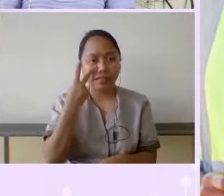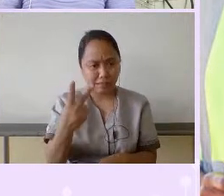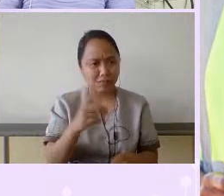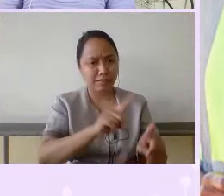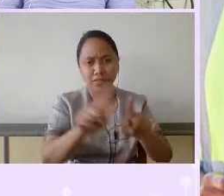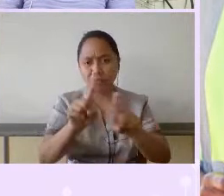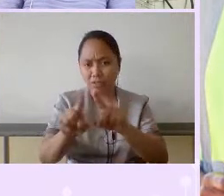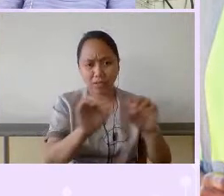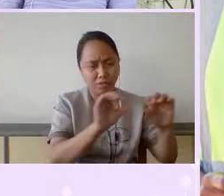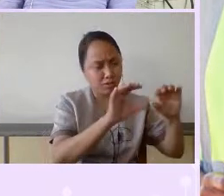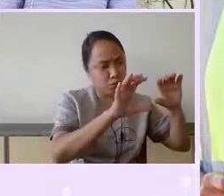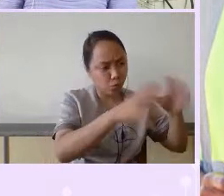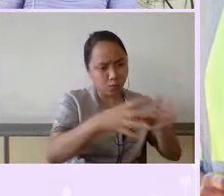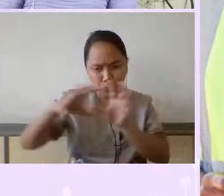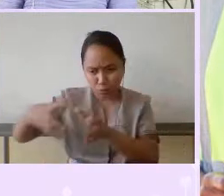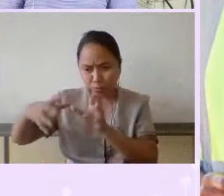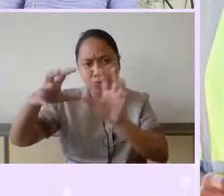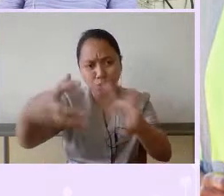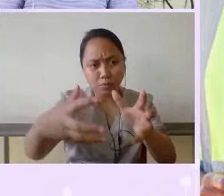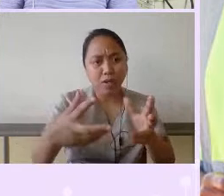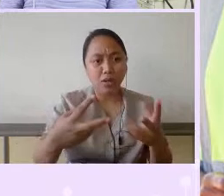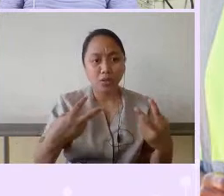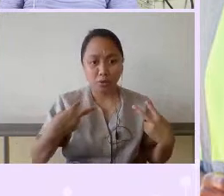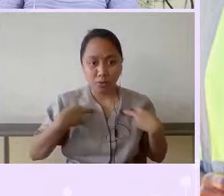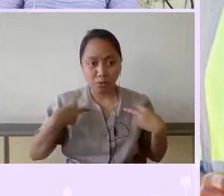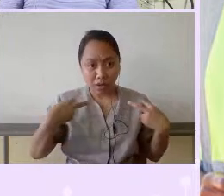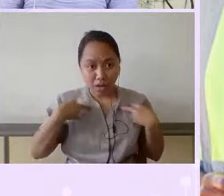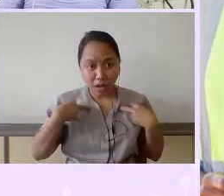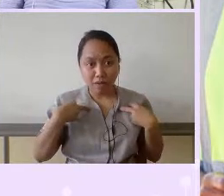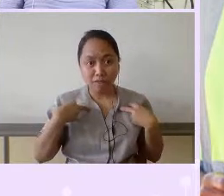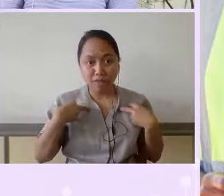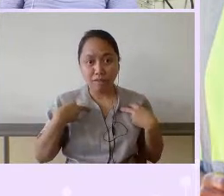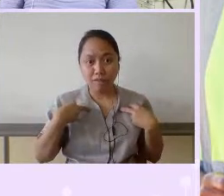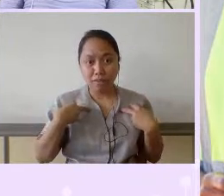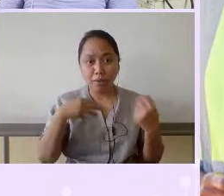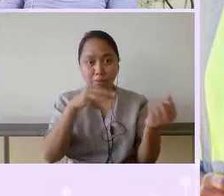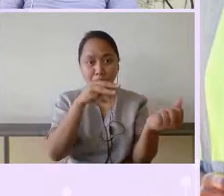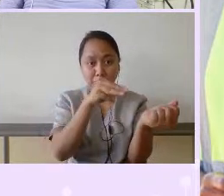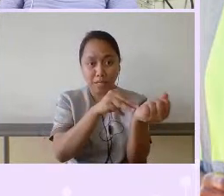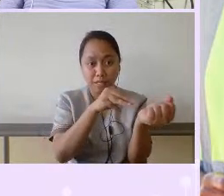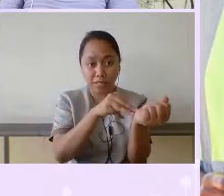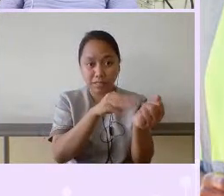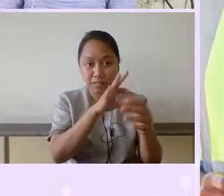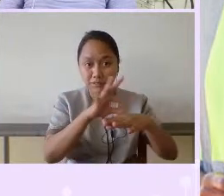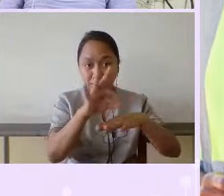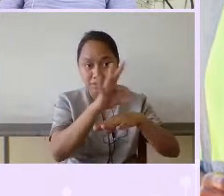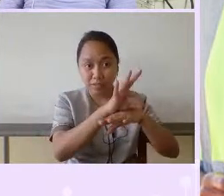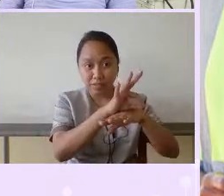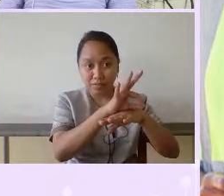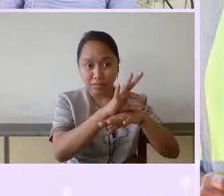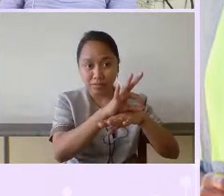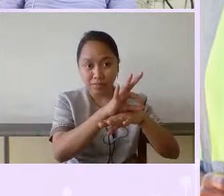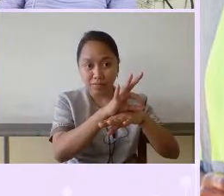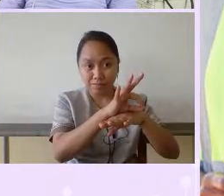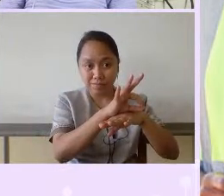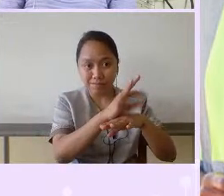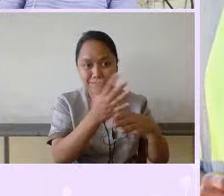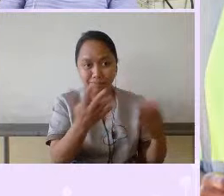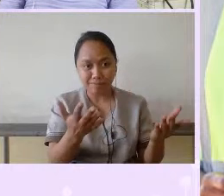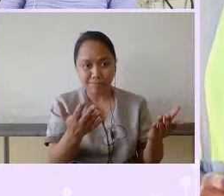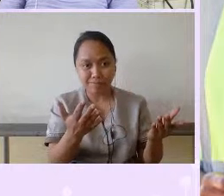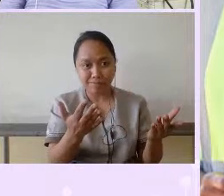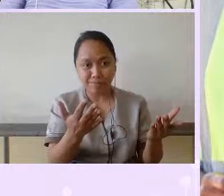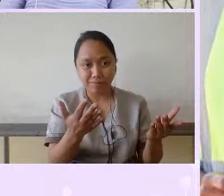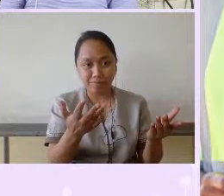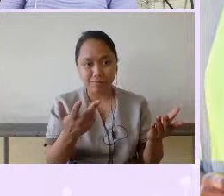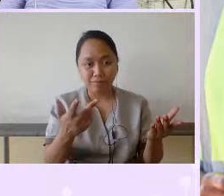mga fields. So meron na po tayong medical field. Okay, ito po yung ating unang in-demand occupation.